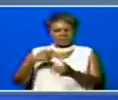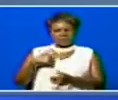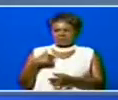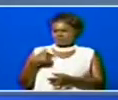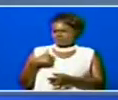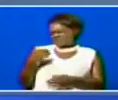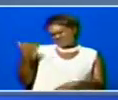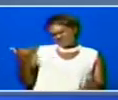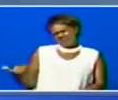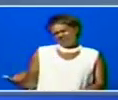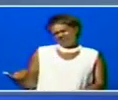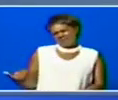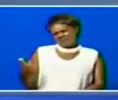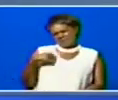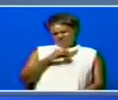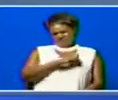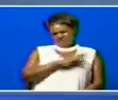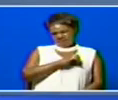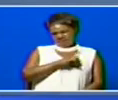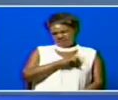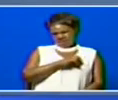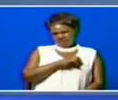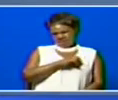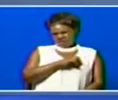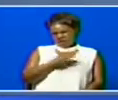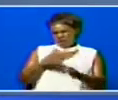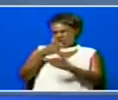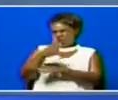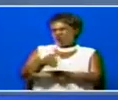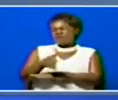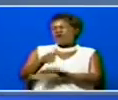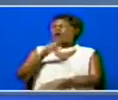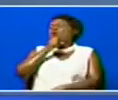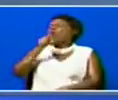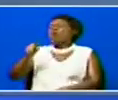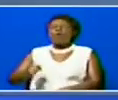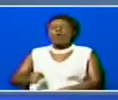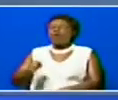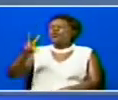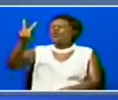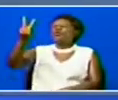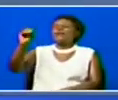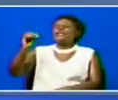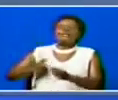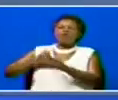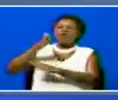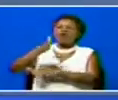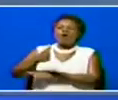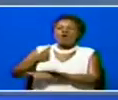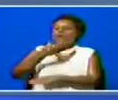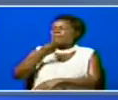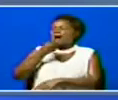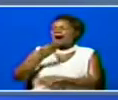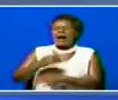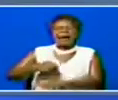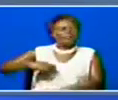lakini nilikuwa mdogo na nikawa na ile uoga. Alikuwa amekuzidi miaka mingapi kwa sababu alikuwa amenizidi miaka 20. Alikuwa mkubwa. Alikuwa